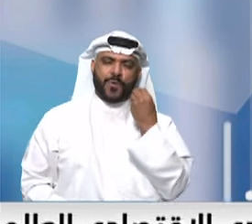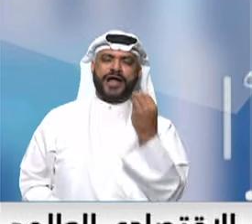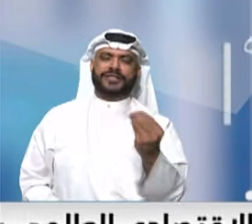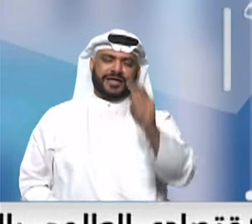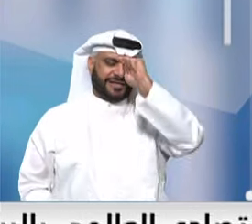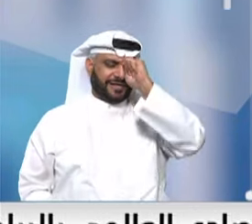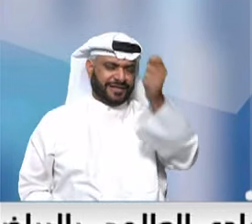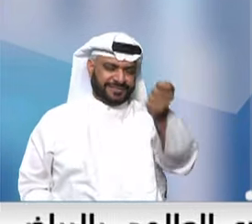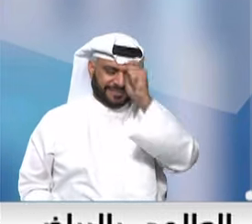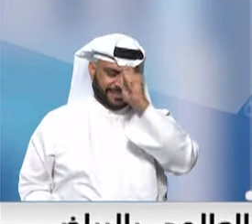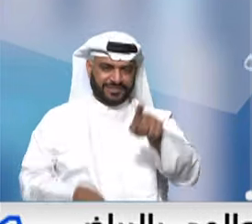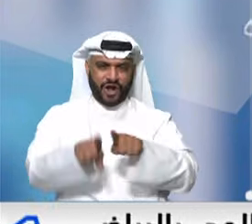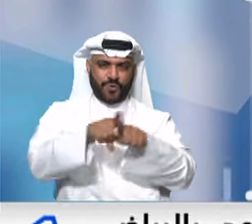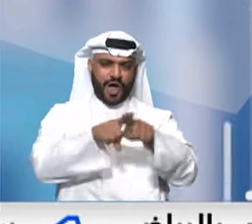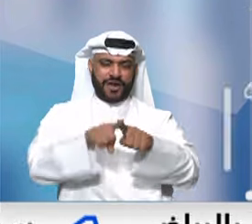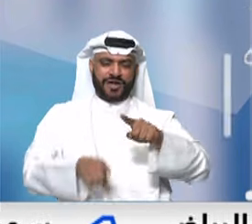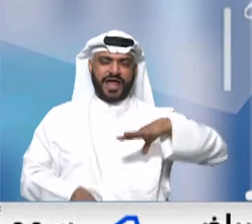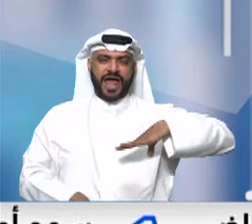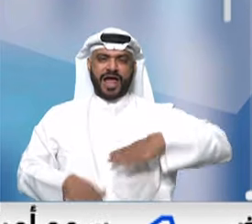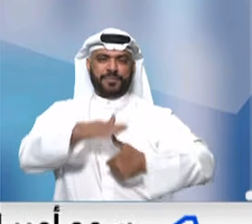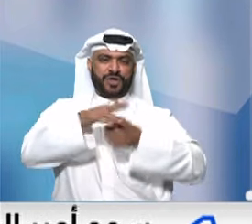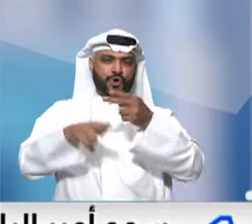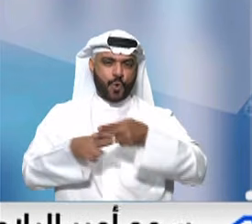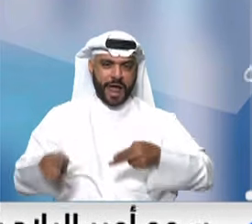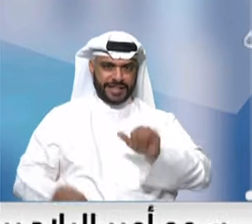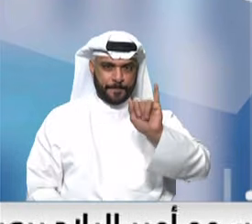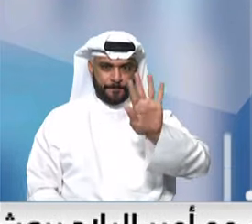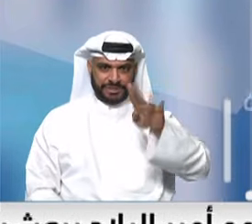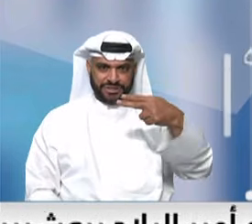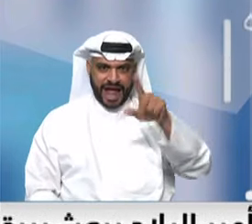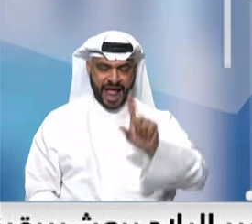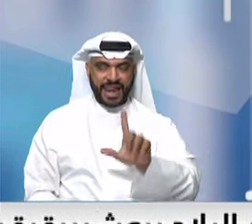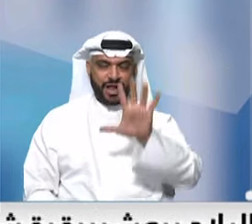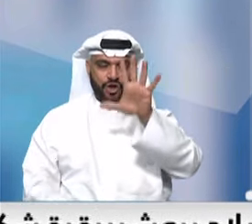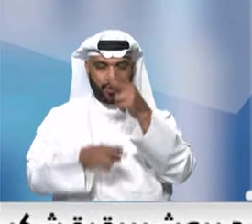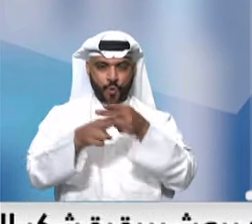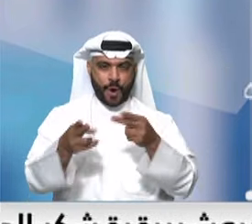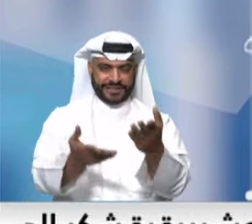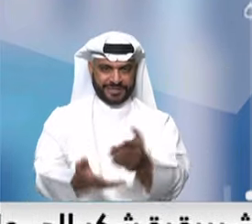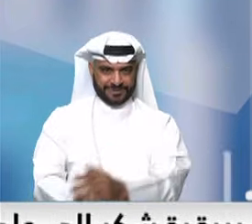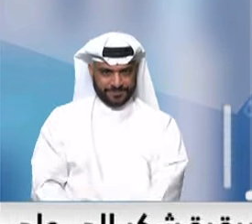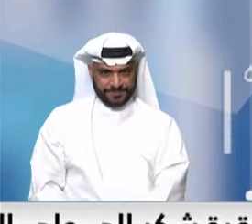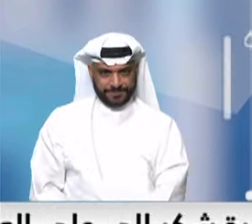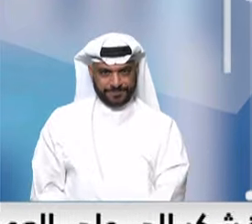وتقديري الأخوي مشعل الأحمد الجابر الصباح أمير دولة الكويت.